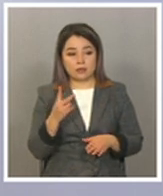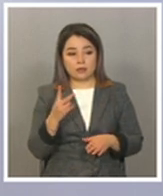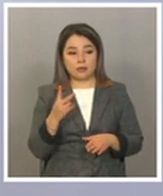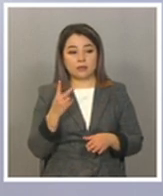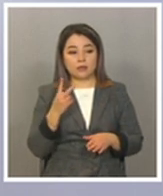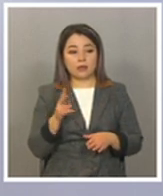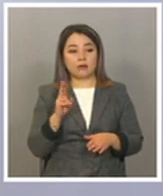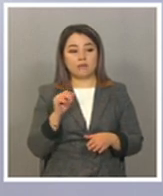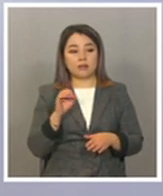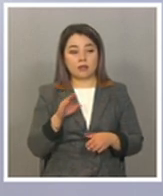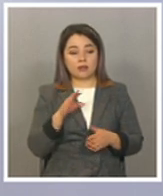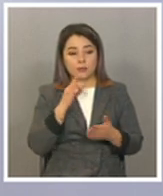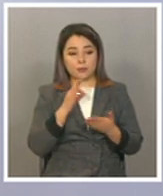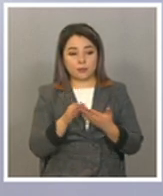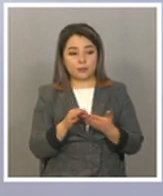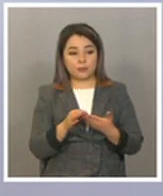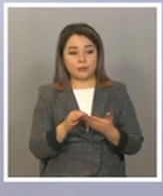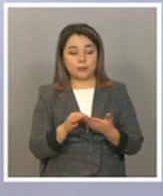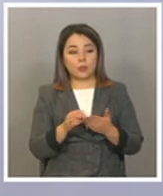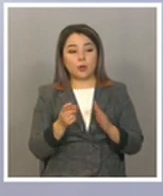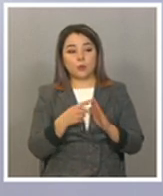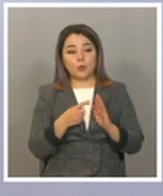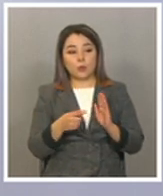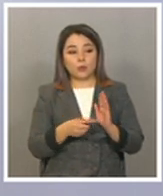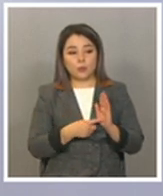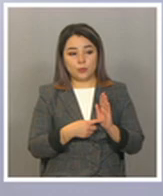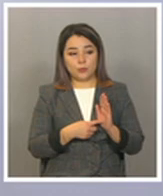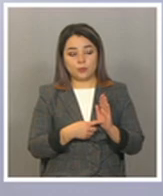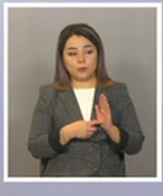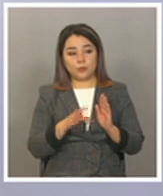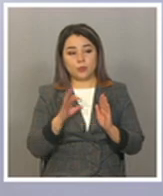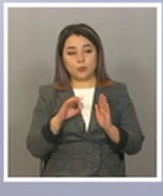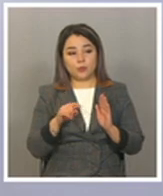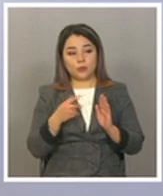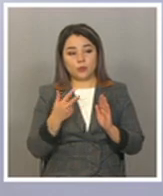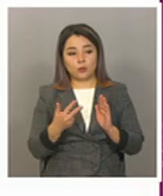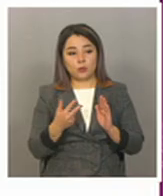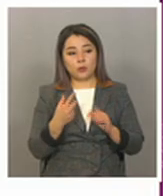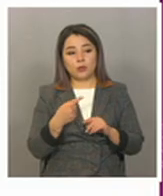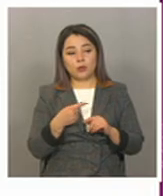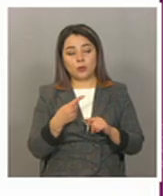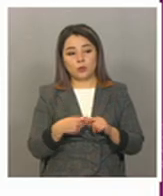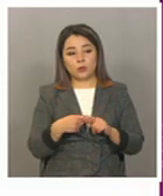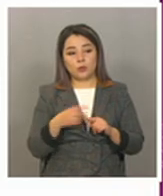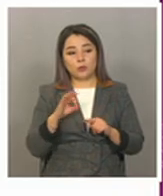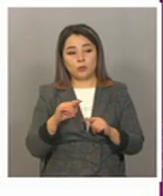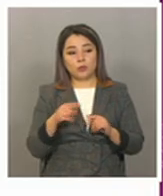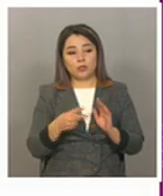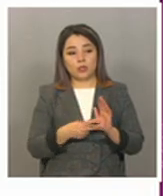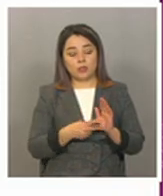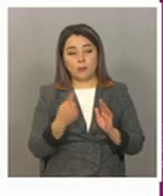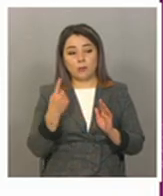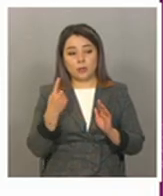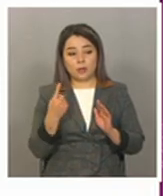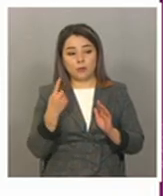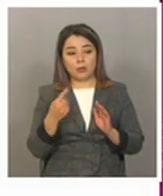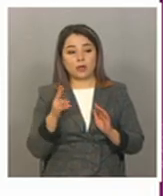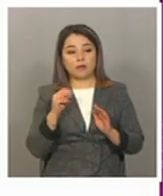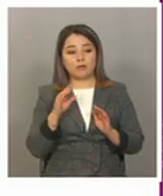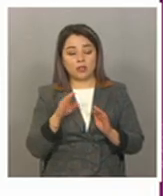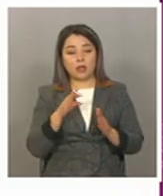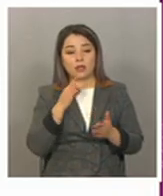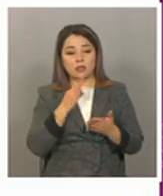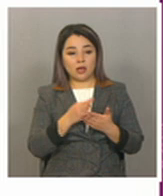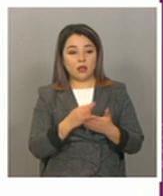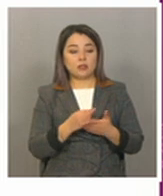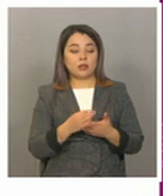2-ні квадраттаймыз. Бөлу 0/3-ке 0/7-ні қосамыз, 1-ді квадраттаймыз.